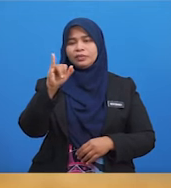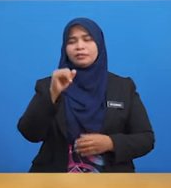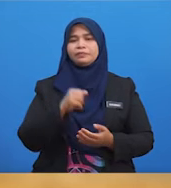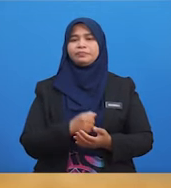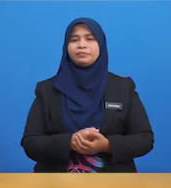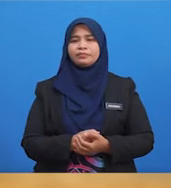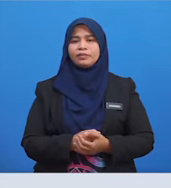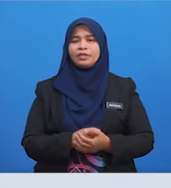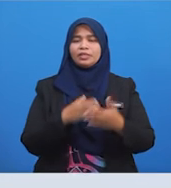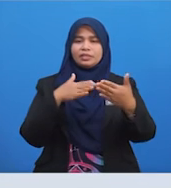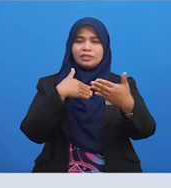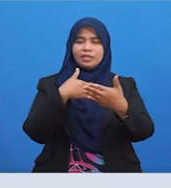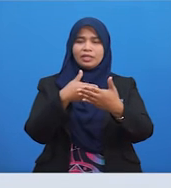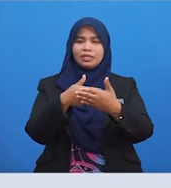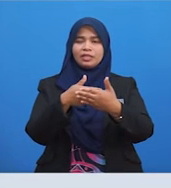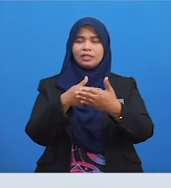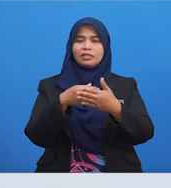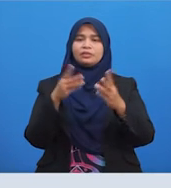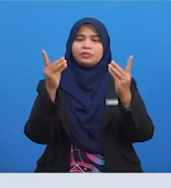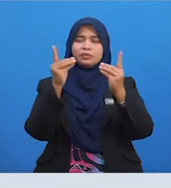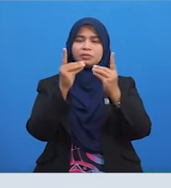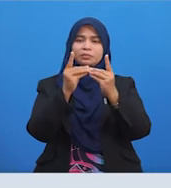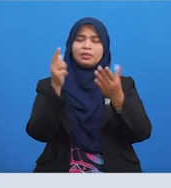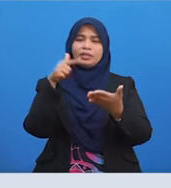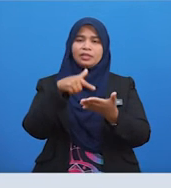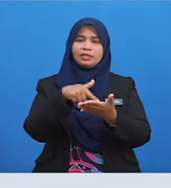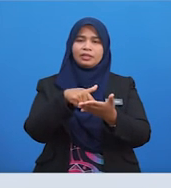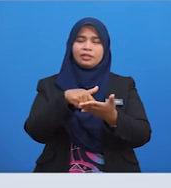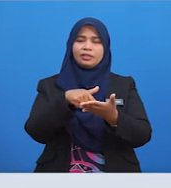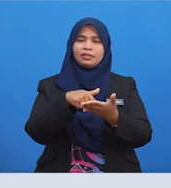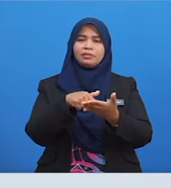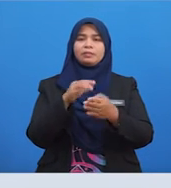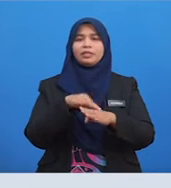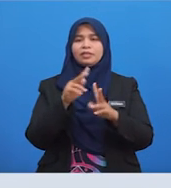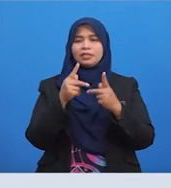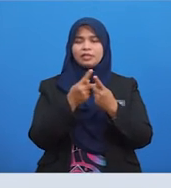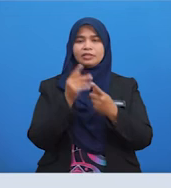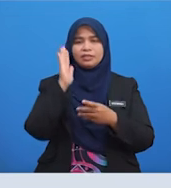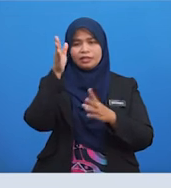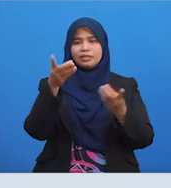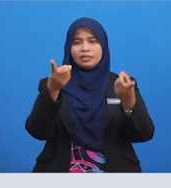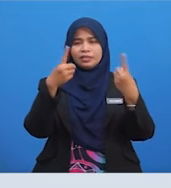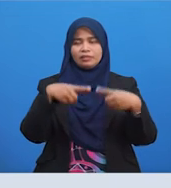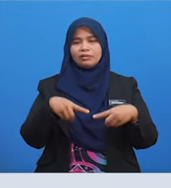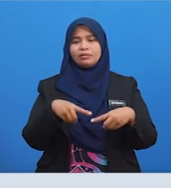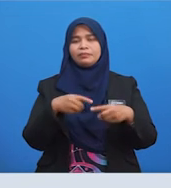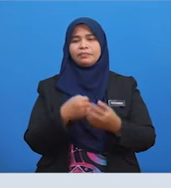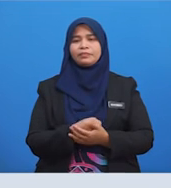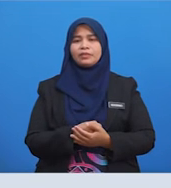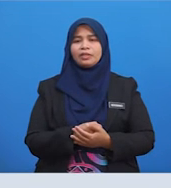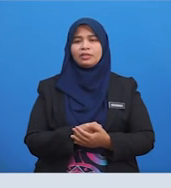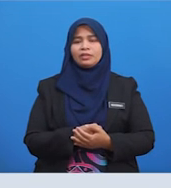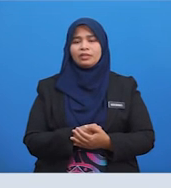kita. Sehingga berjumpa lagi pada kelas yang akan datang. Ila